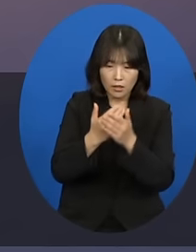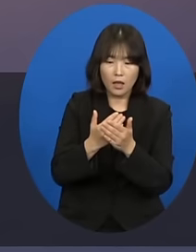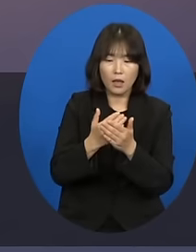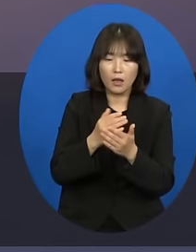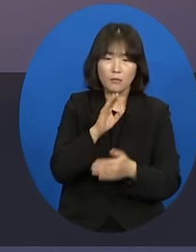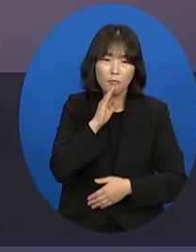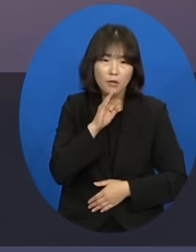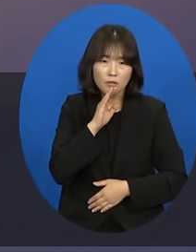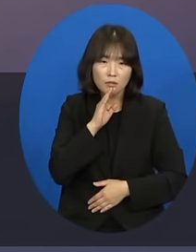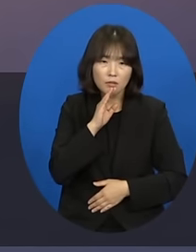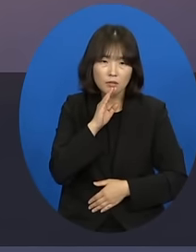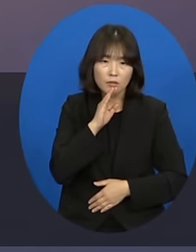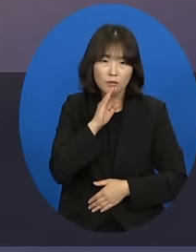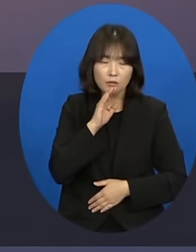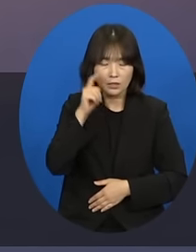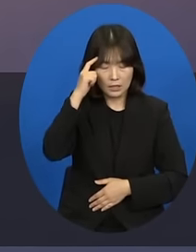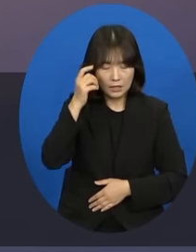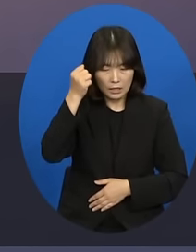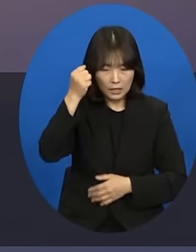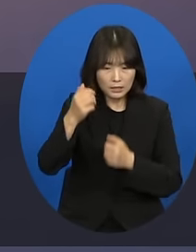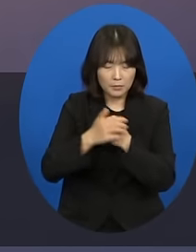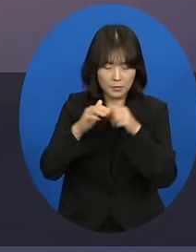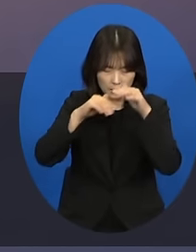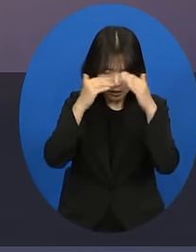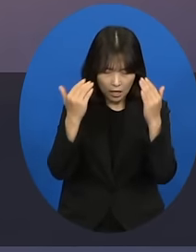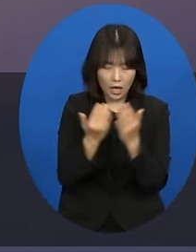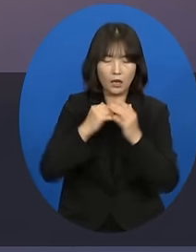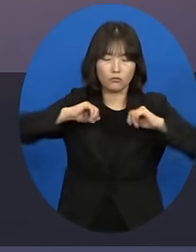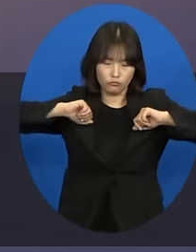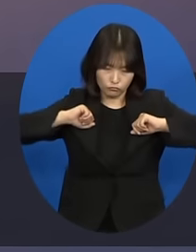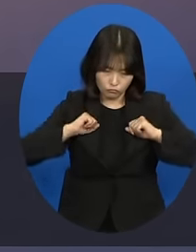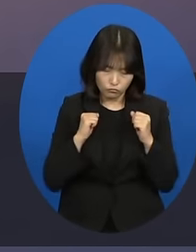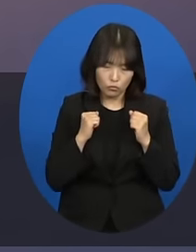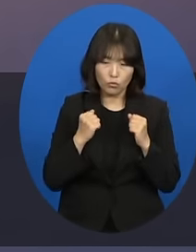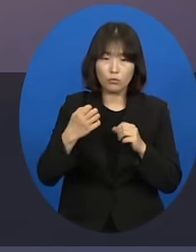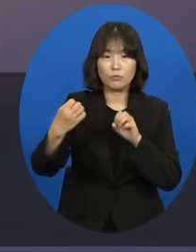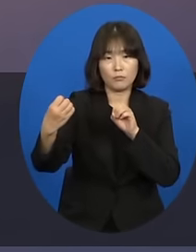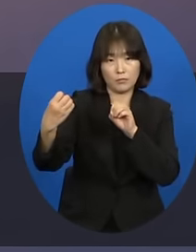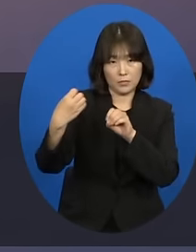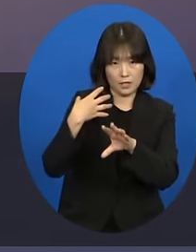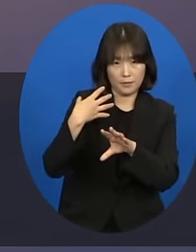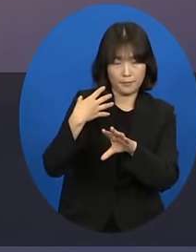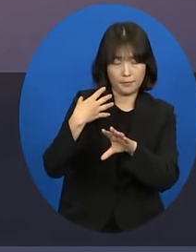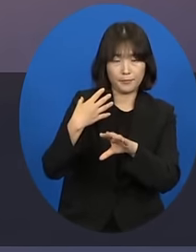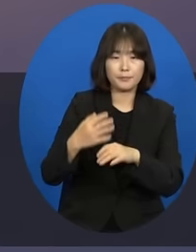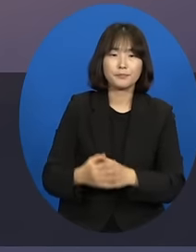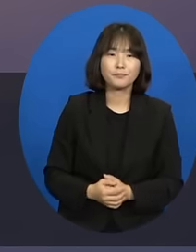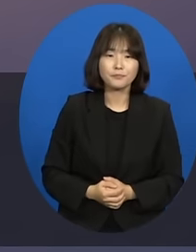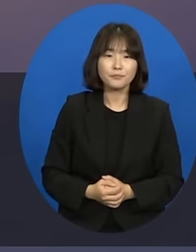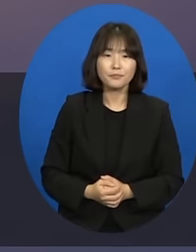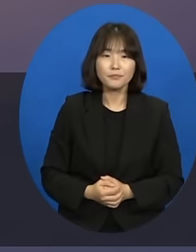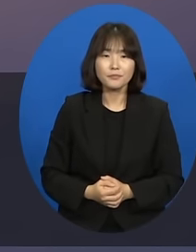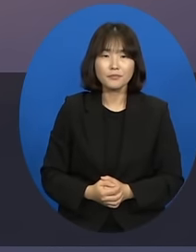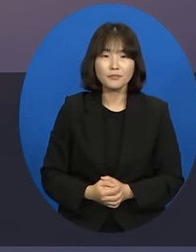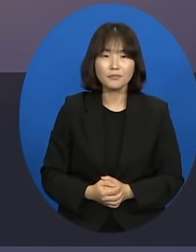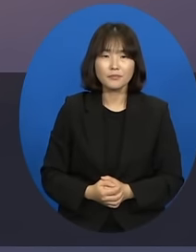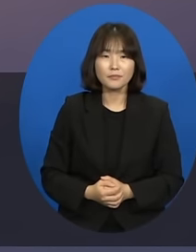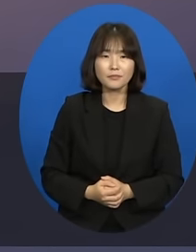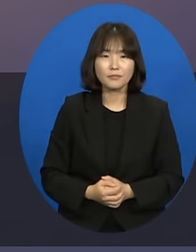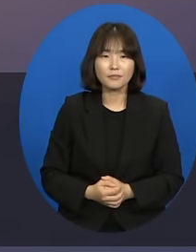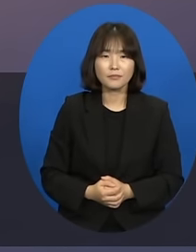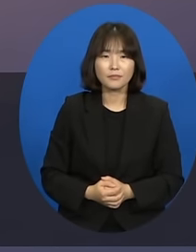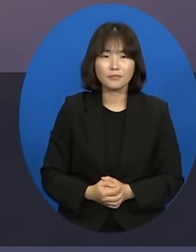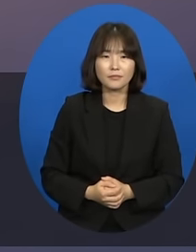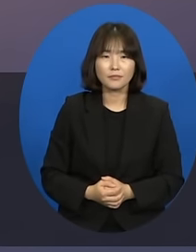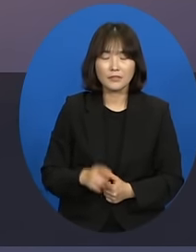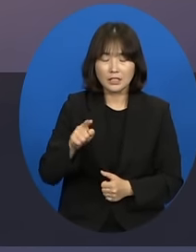뭐라 명하시든지 그대로 하겠습니다. 그 믿음의 고백 위에 하나님의 때가 그때로 옮겨진